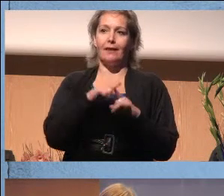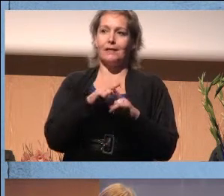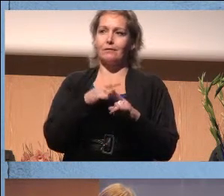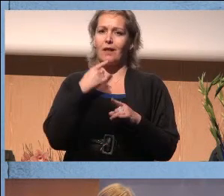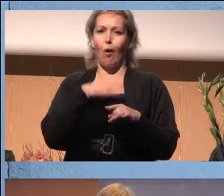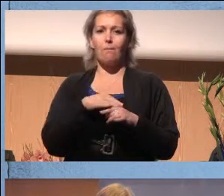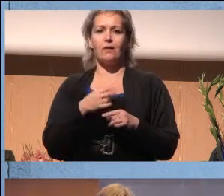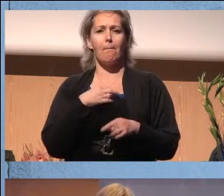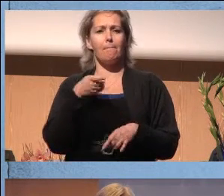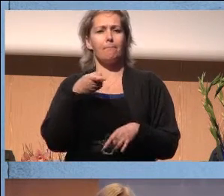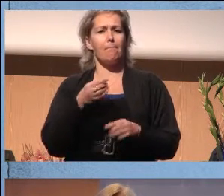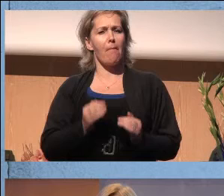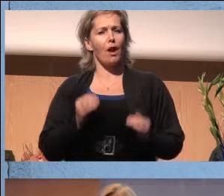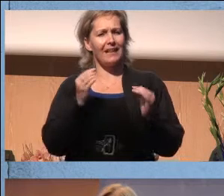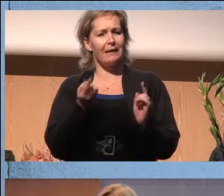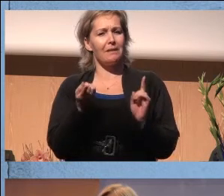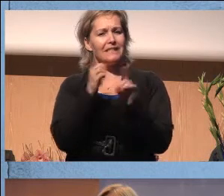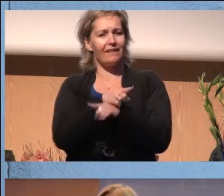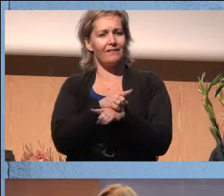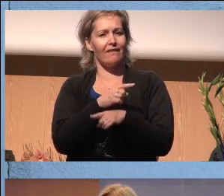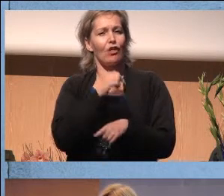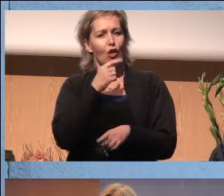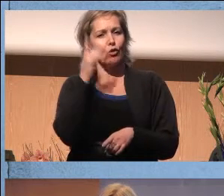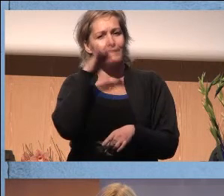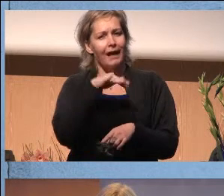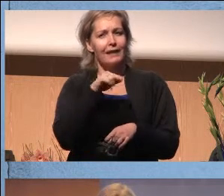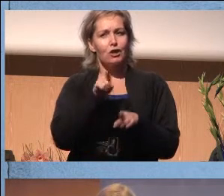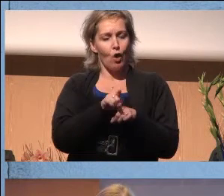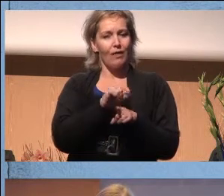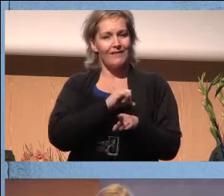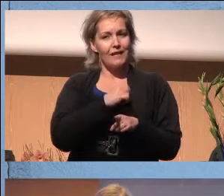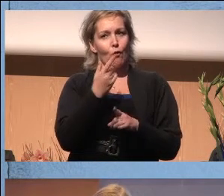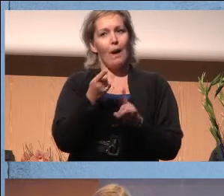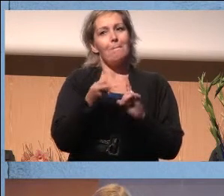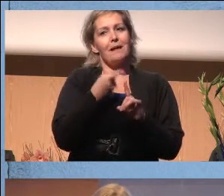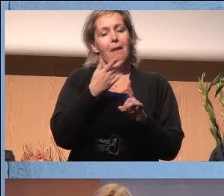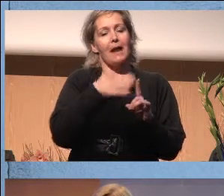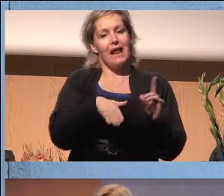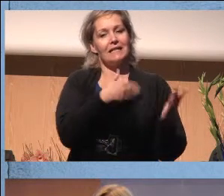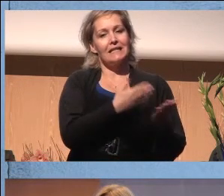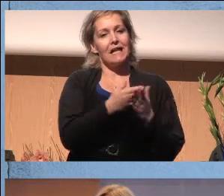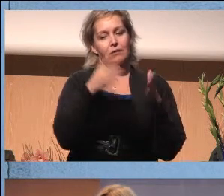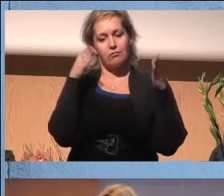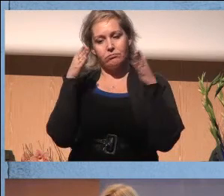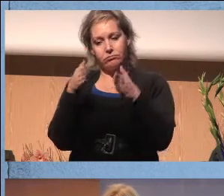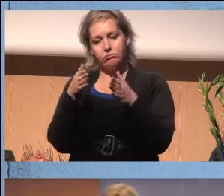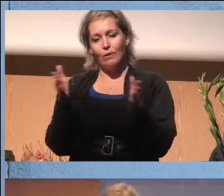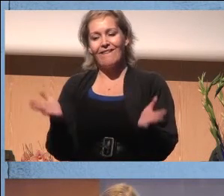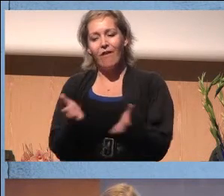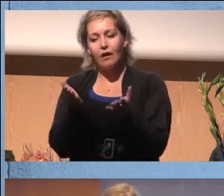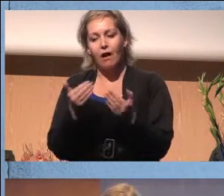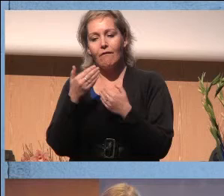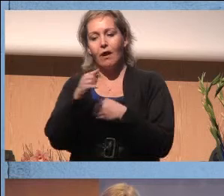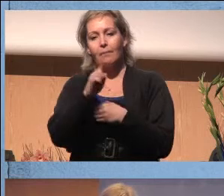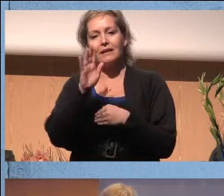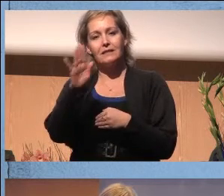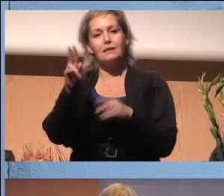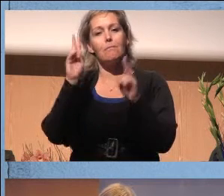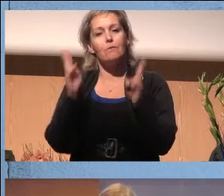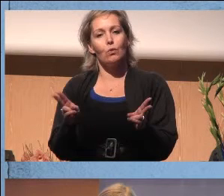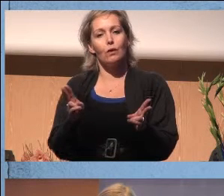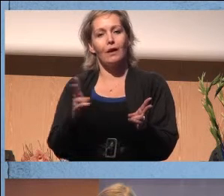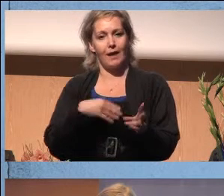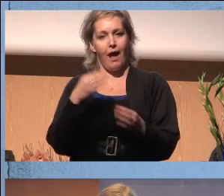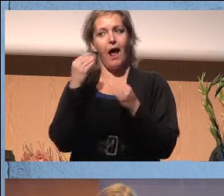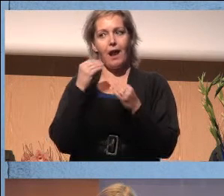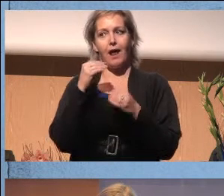om paradigmeskiftet, men jeg tror vi må tenke i de banene hvis vi skal få en primærhelsetjeneste som er rettet mot å ivareta fremtidens brukere. Når jeg